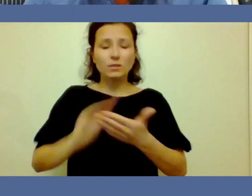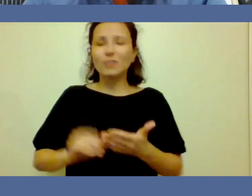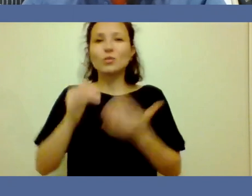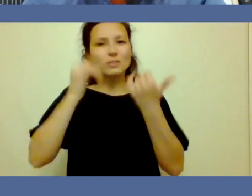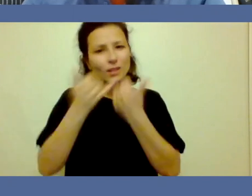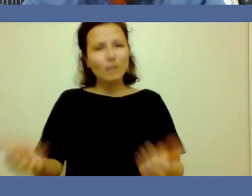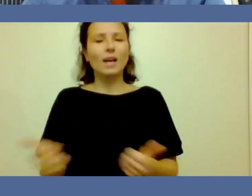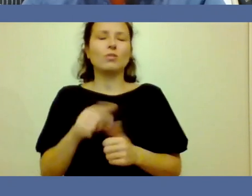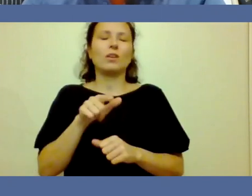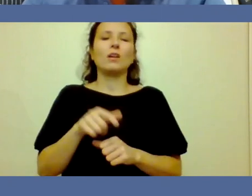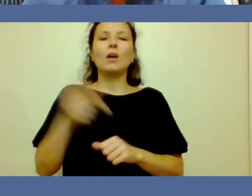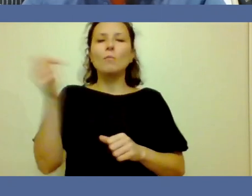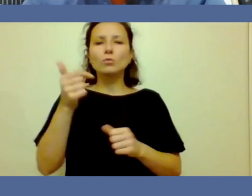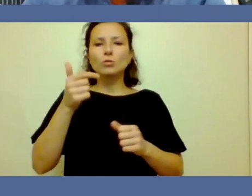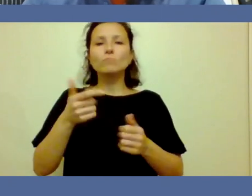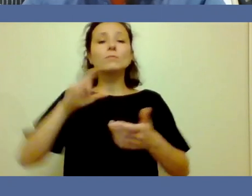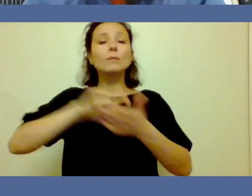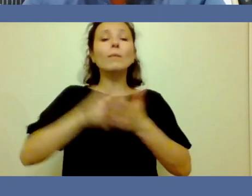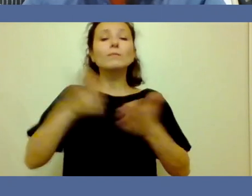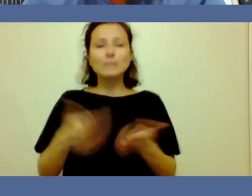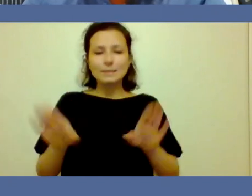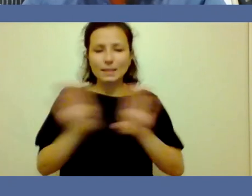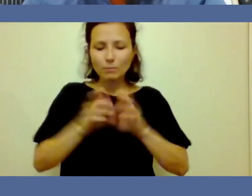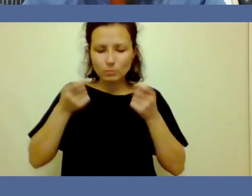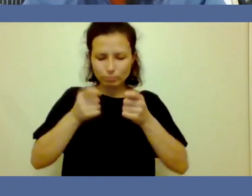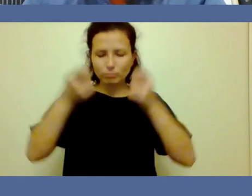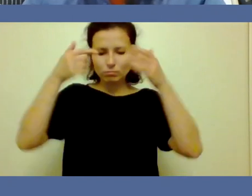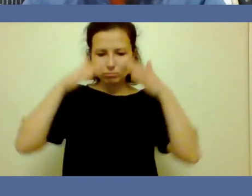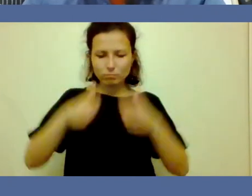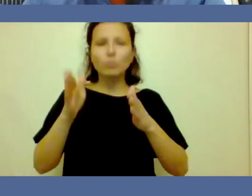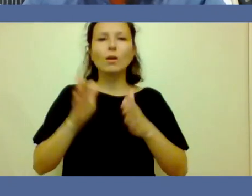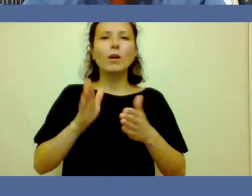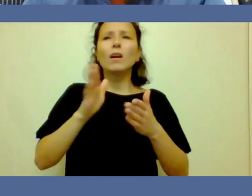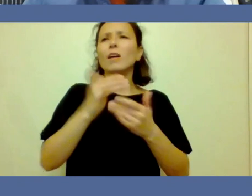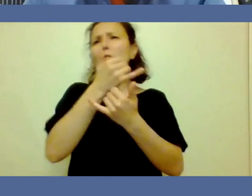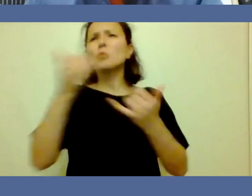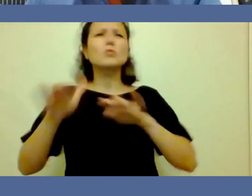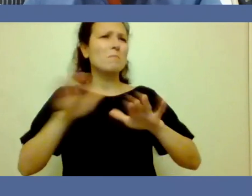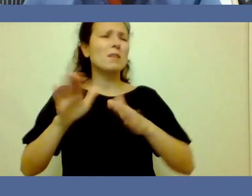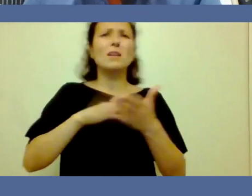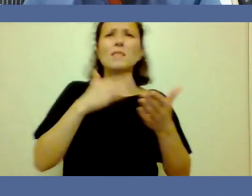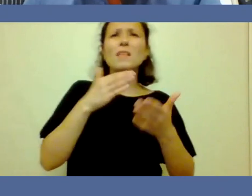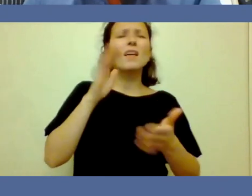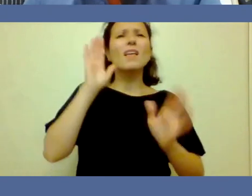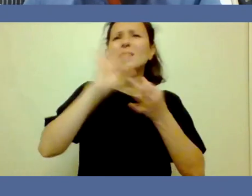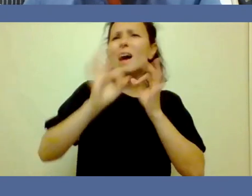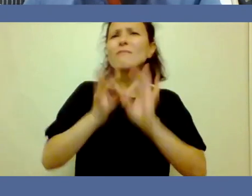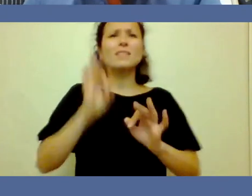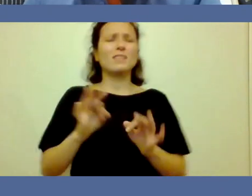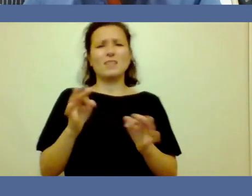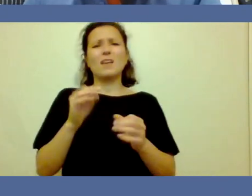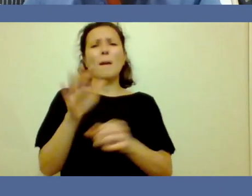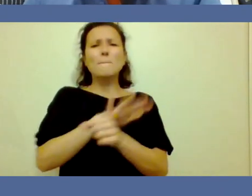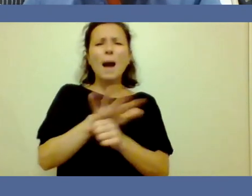w swoim gabinecie, czy w łazience, czy w sypialni. Ludzie w różnych miejscach piszą, nawet knajpa z tłumem ludzi jest też tego